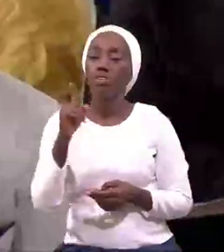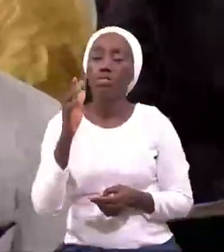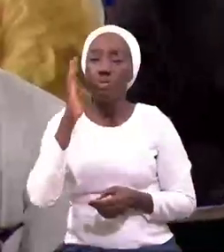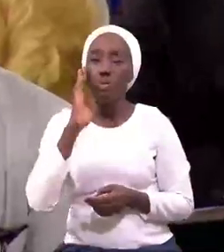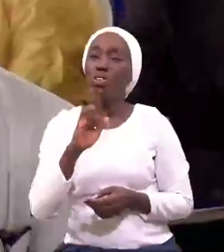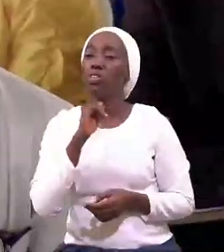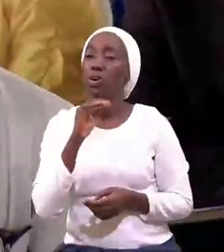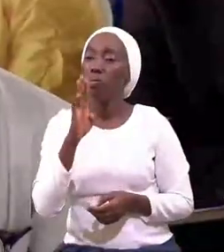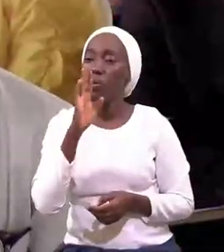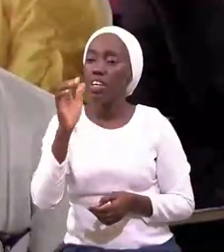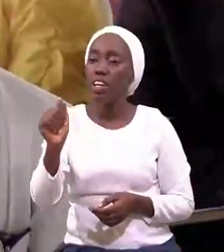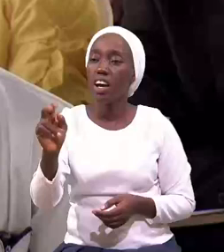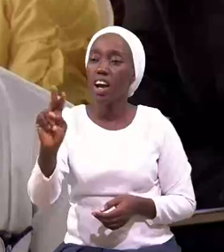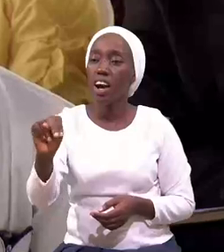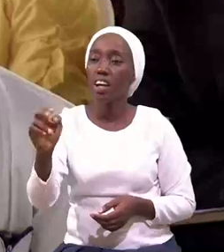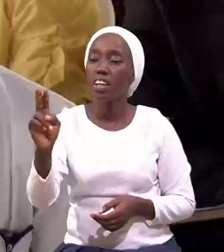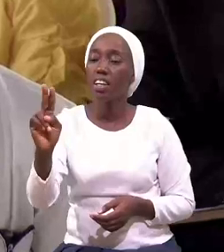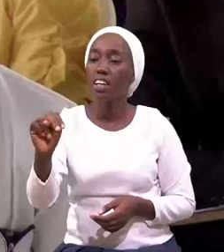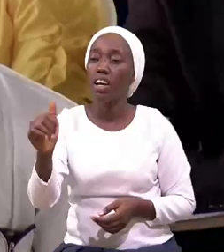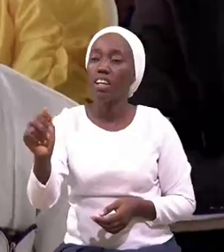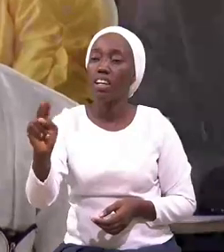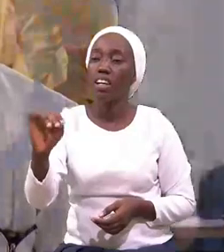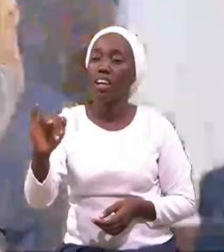Tu ne seras pas un Ananias, tu ne seras pas une Saphira.